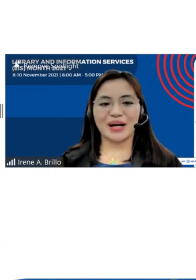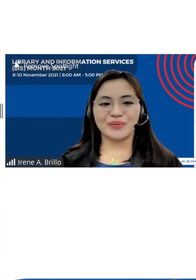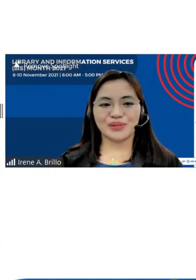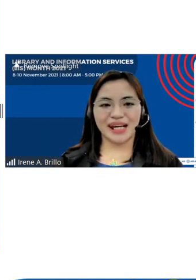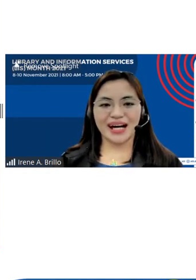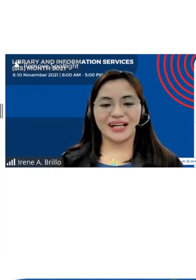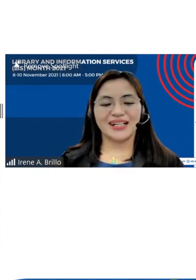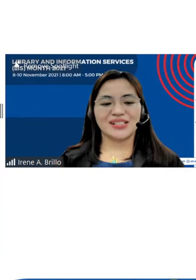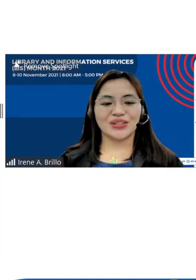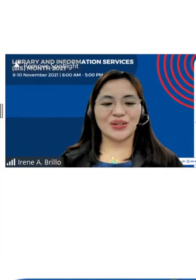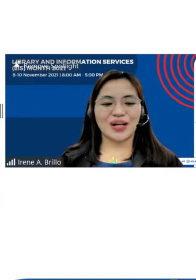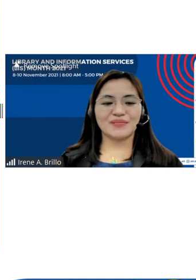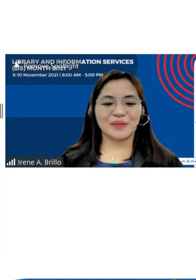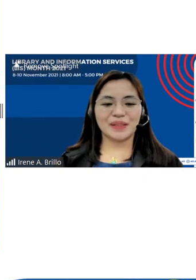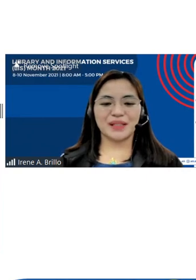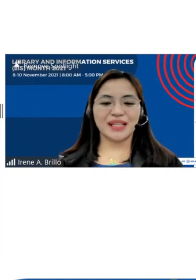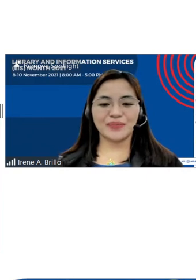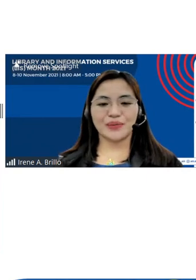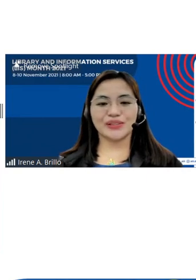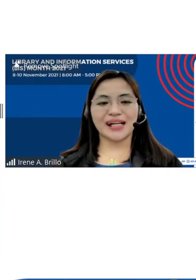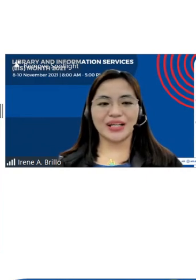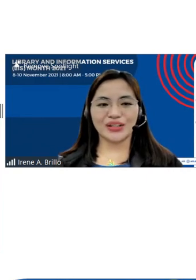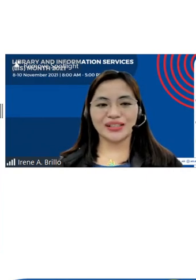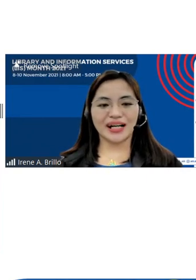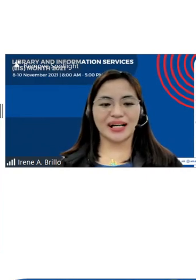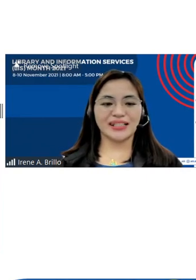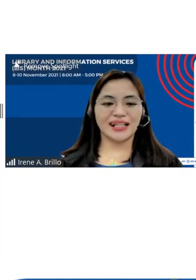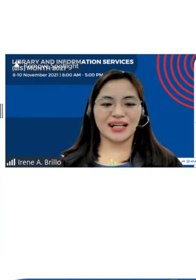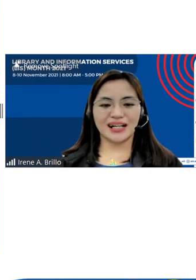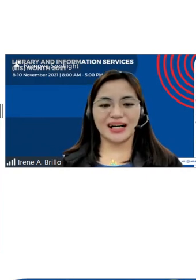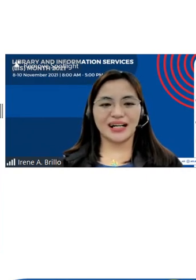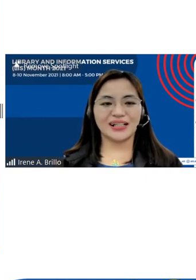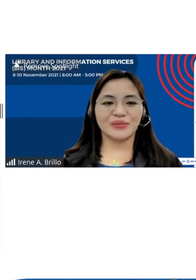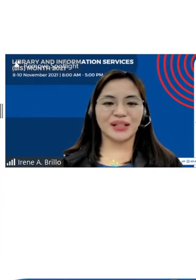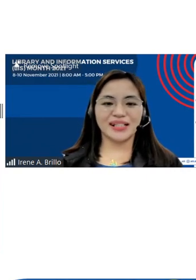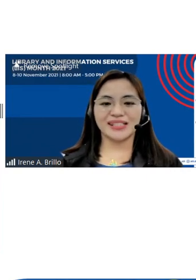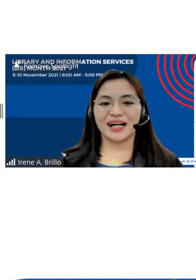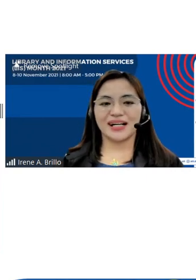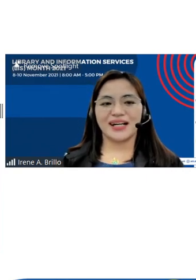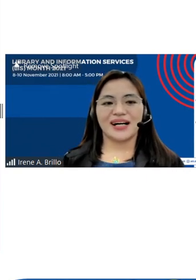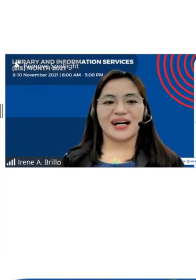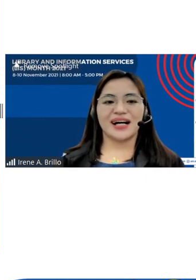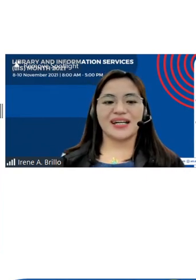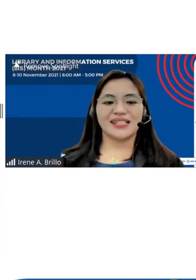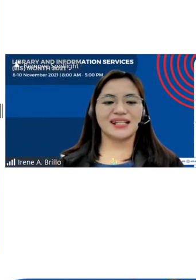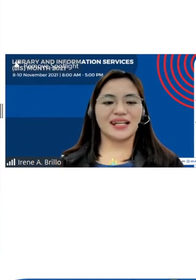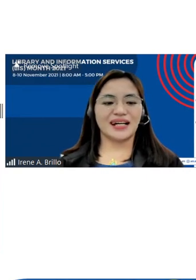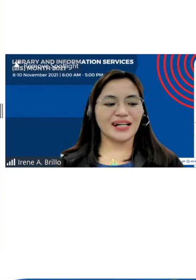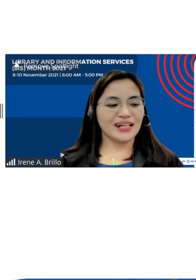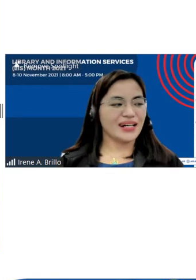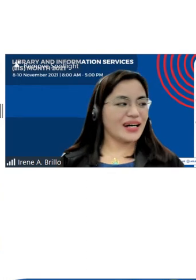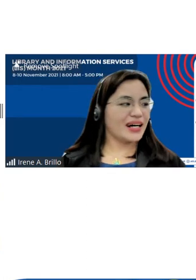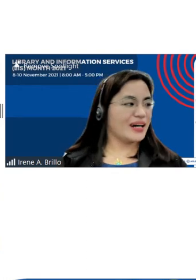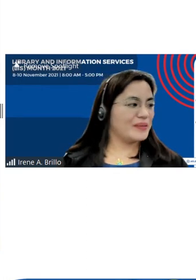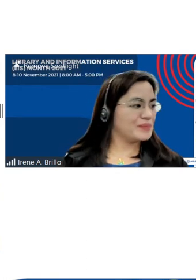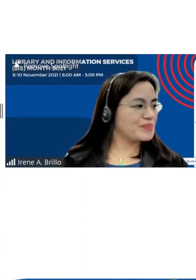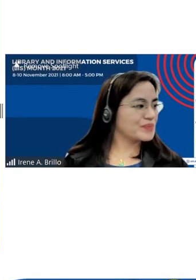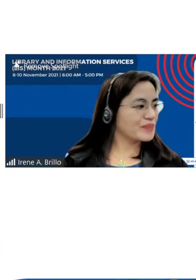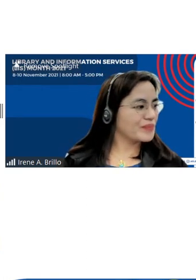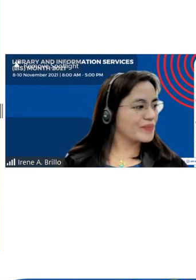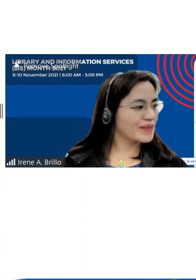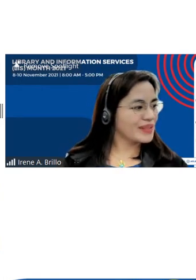Ayan, wala po siya. So, ang mabibigyan po sa ngayon ng kanilang awards ay sina